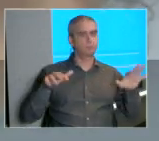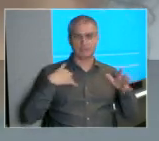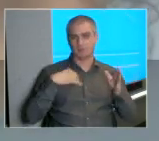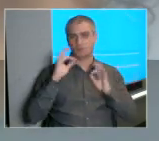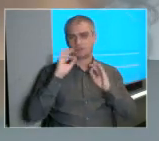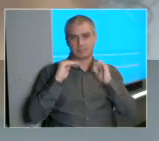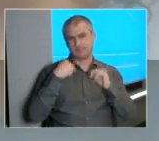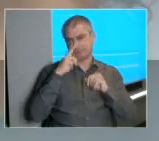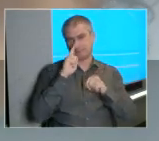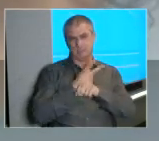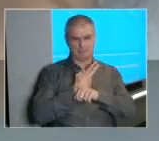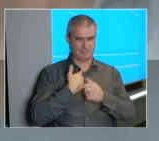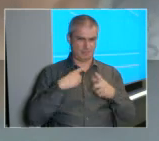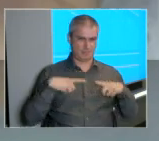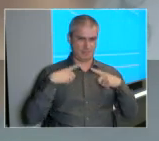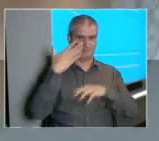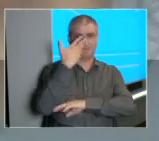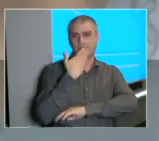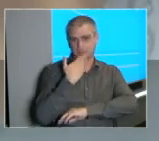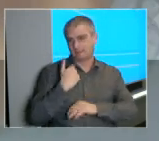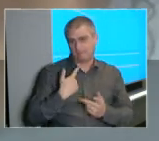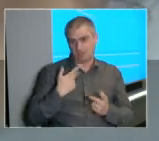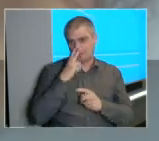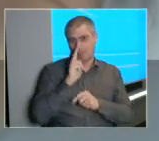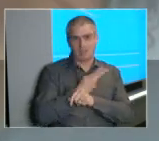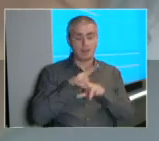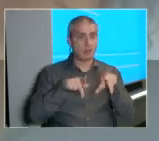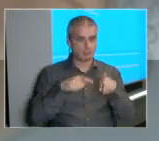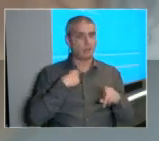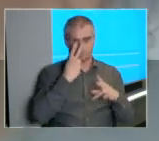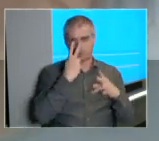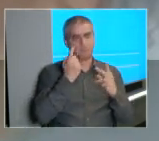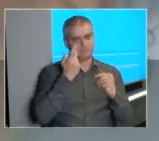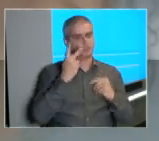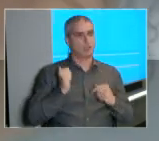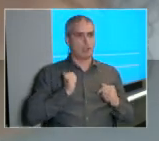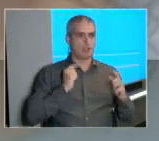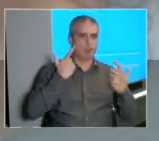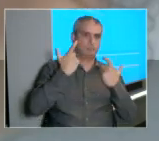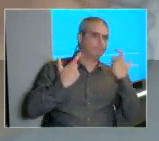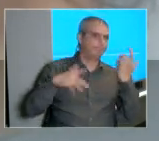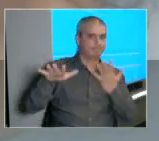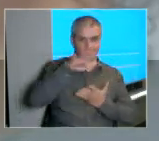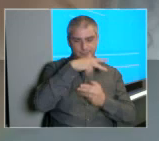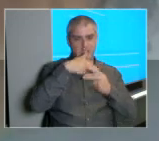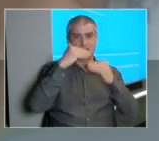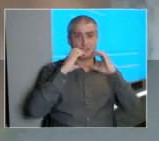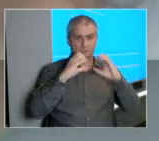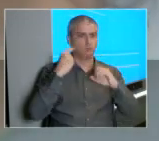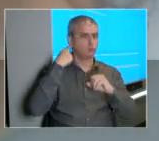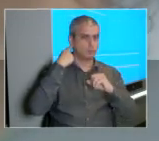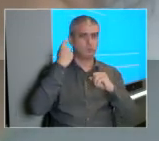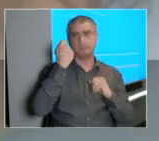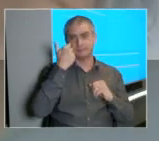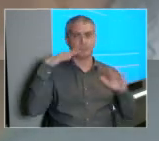יחסית רגילים, אנחנו בסך הכל חיים במדינת ישראל ואנחנו רגילים למצב הזה, רואים טיפה יותר כוחות ככה על הכבישים, שומעים